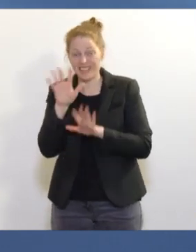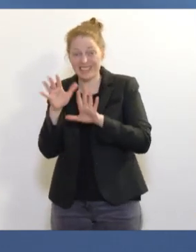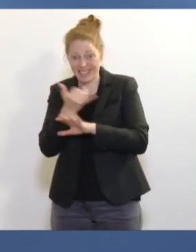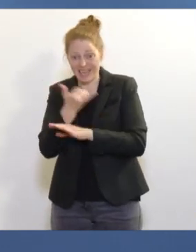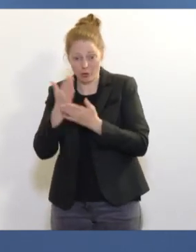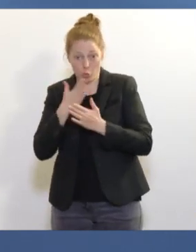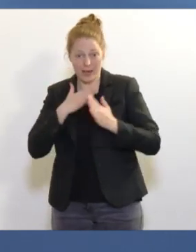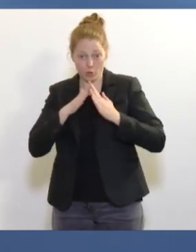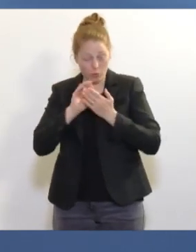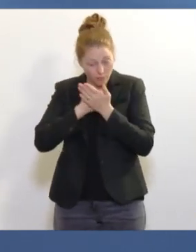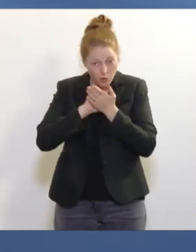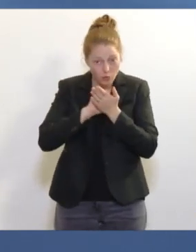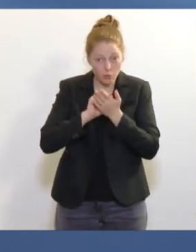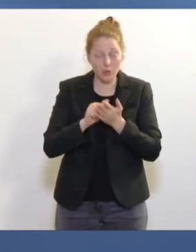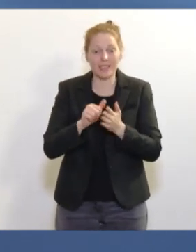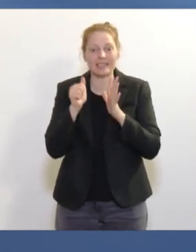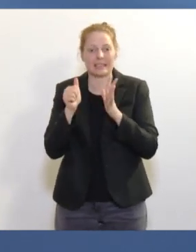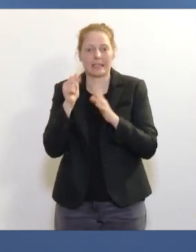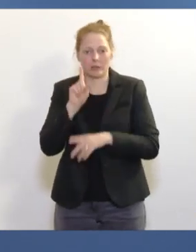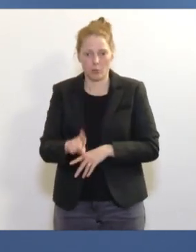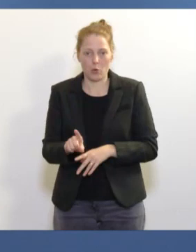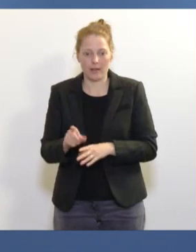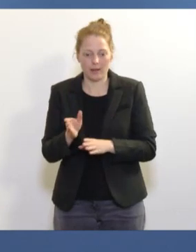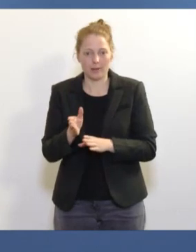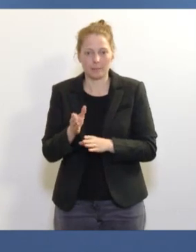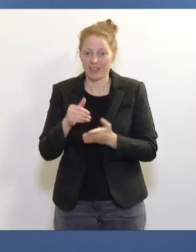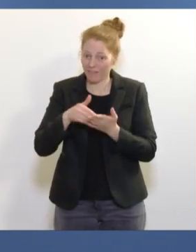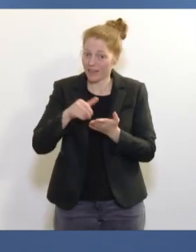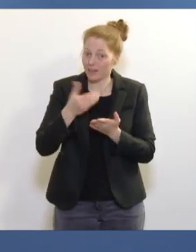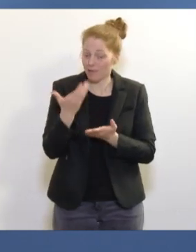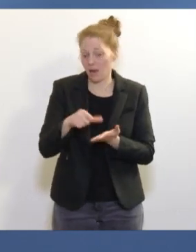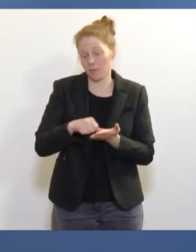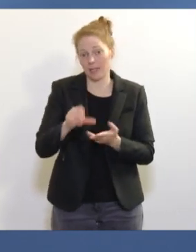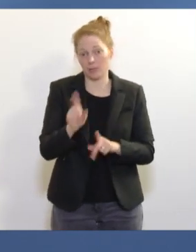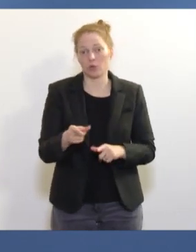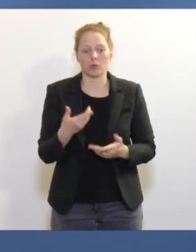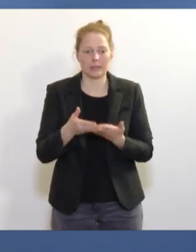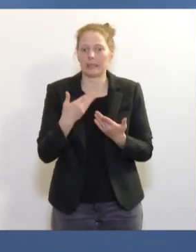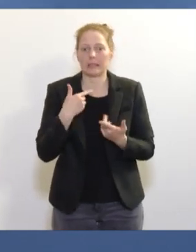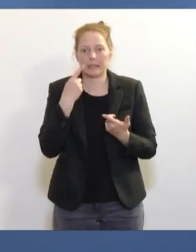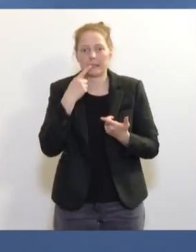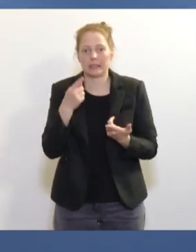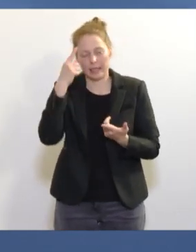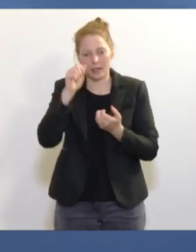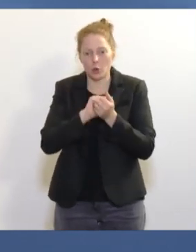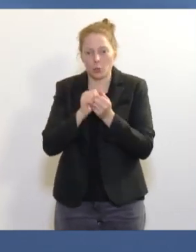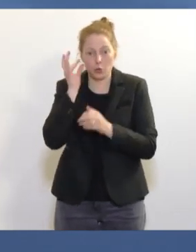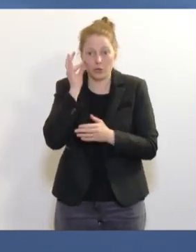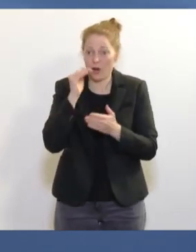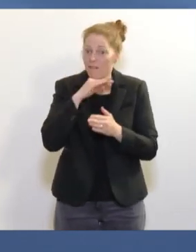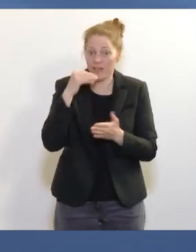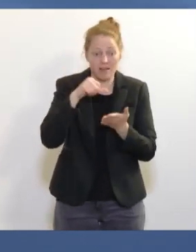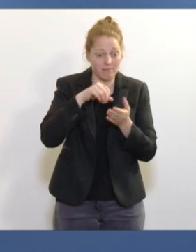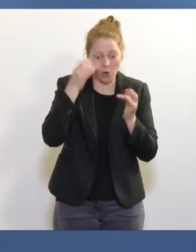zu bezahlen. Das ist also nicht so, wie das durchgestellt gesehen, dass es massiv gegen Leute entlassen gehen. Am Gegenteil, schon ganz viele Leute